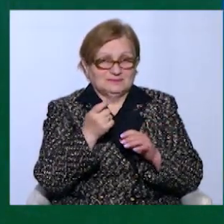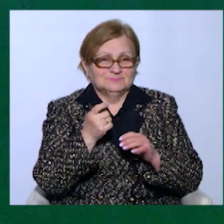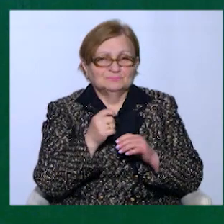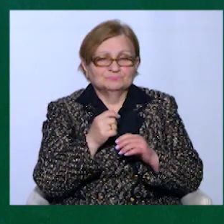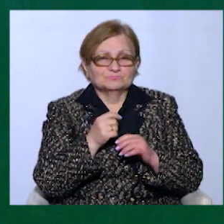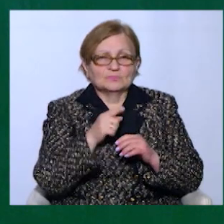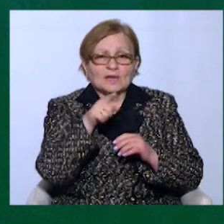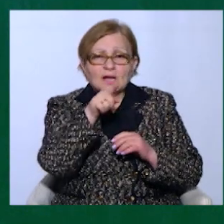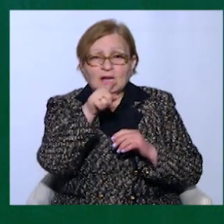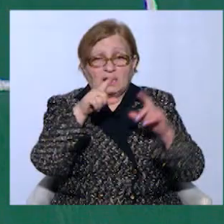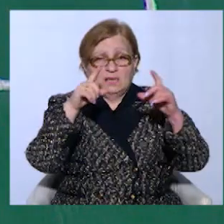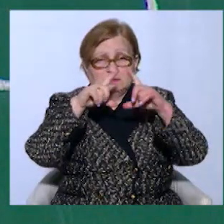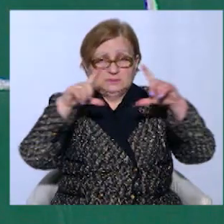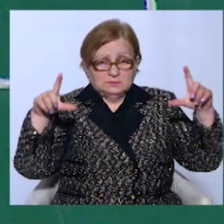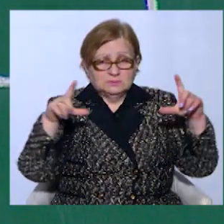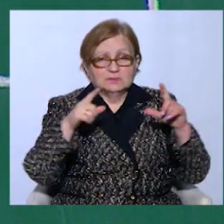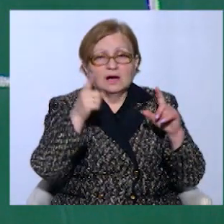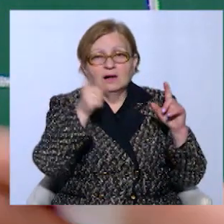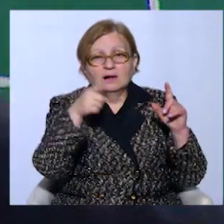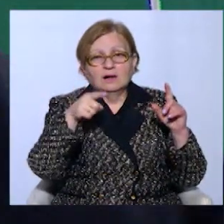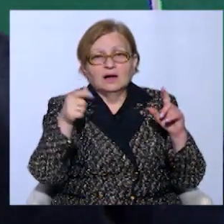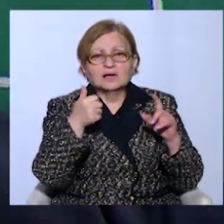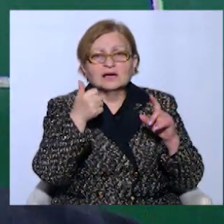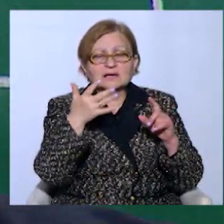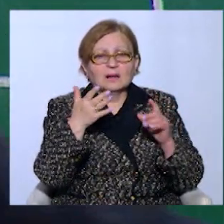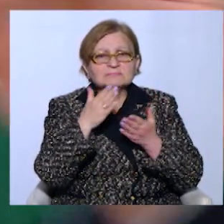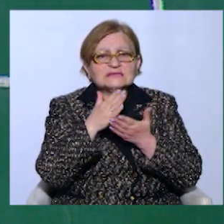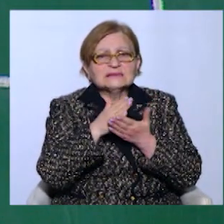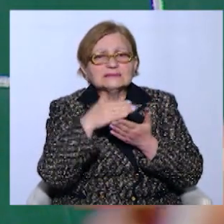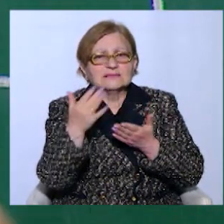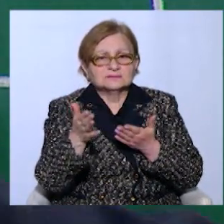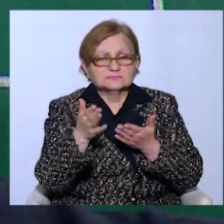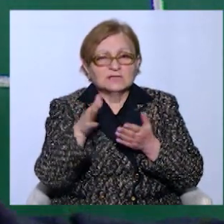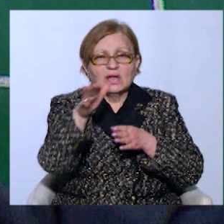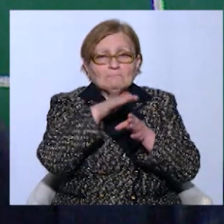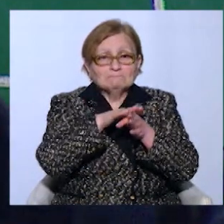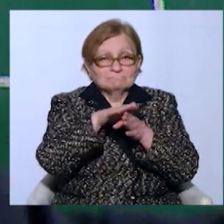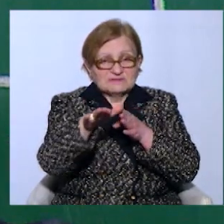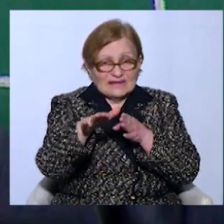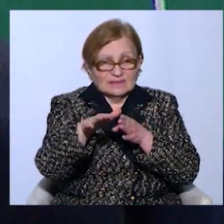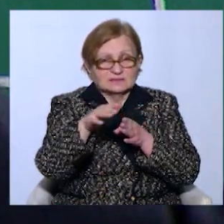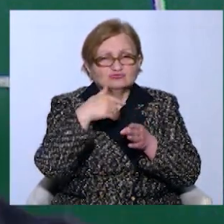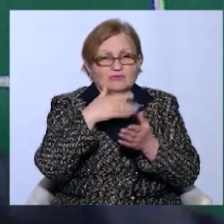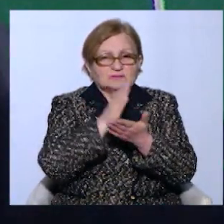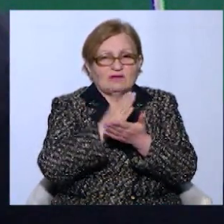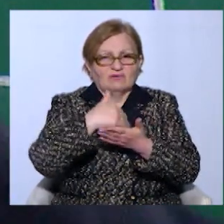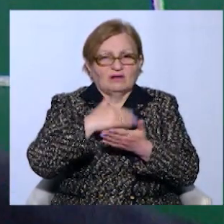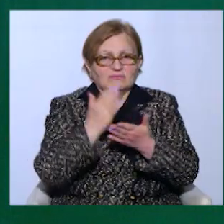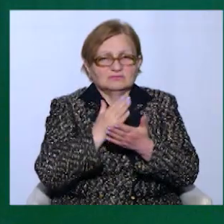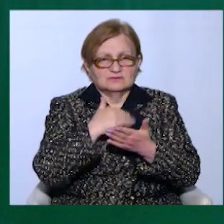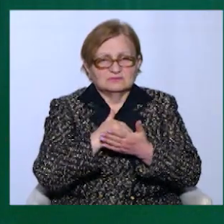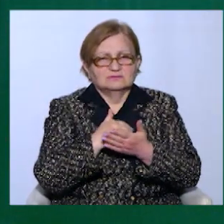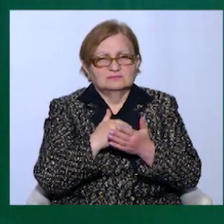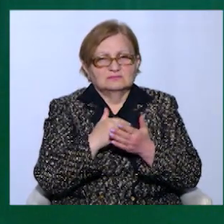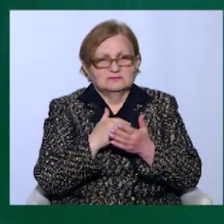რა ნაწილია დაშტრიხული? მე ახლა ხედავ, რომ ეს შემი მთელი დაყოფილია 1 2 3 4 5 6 7